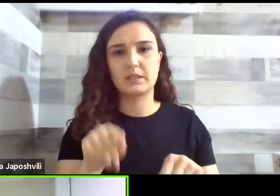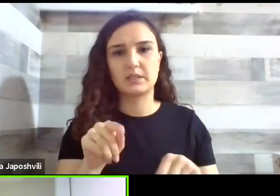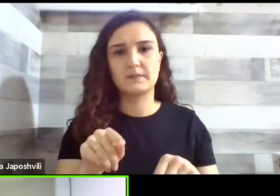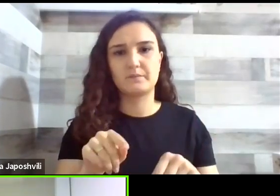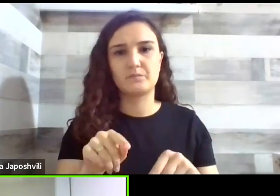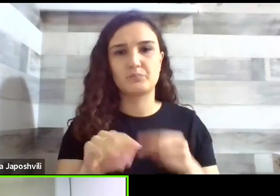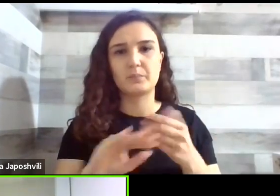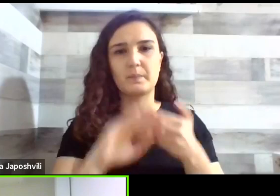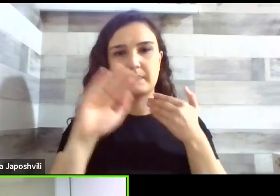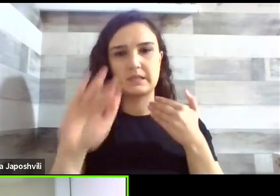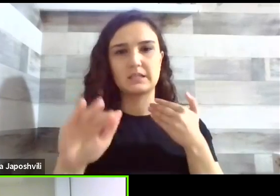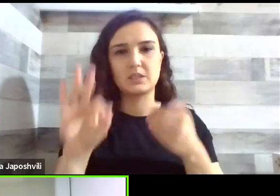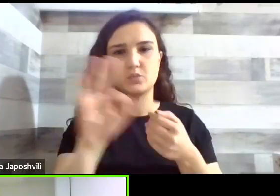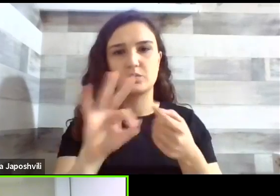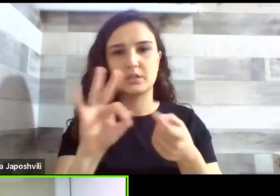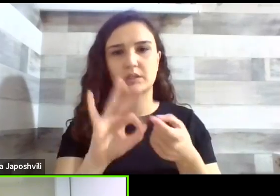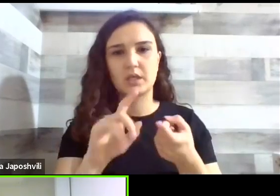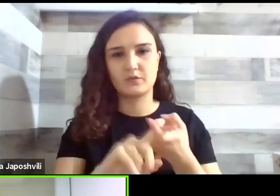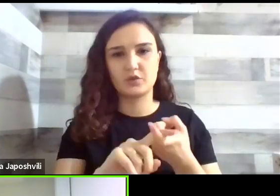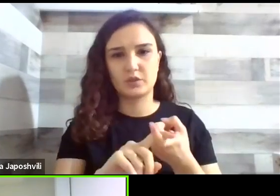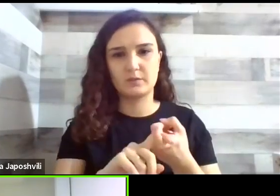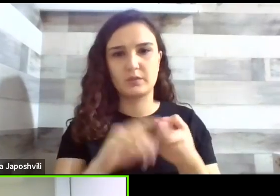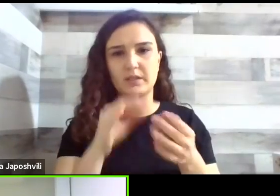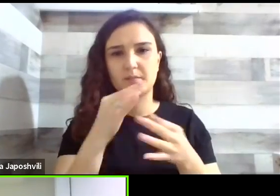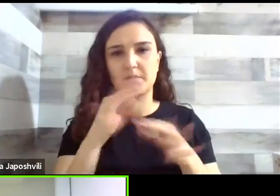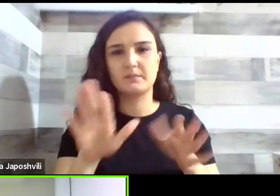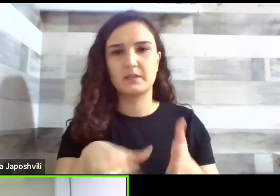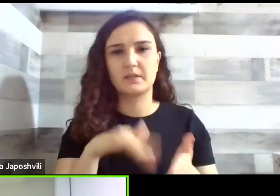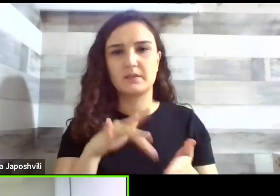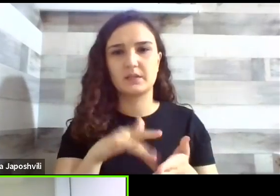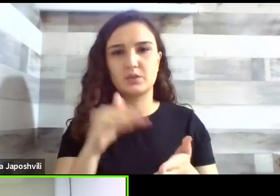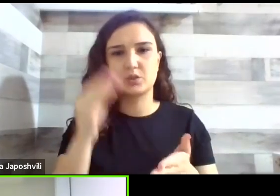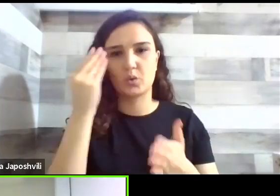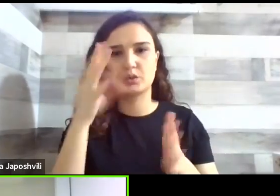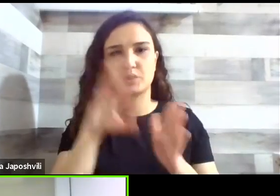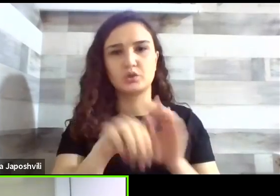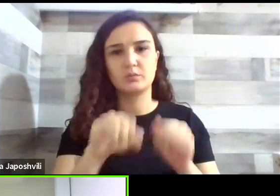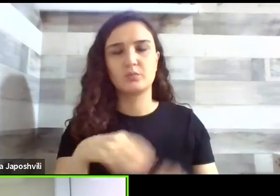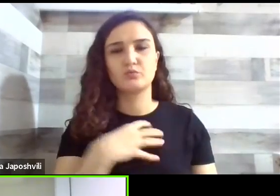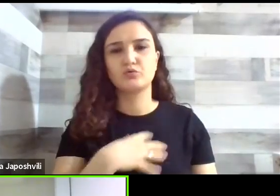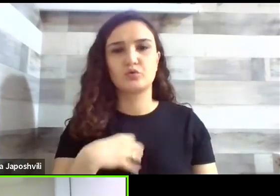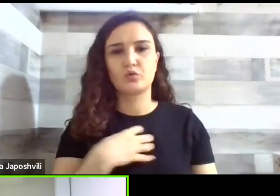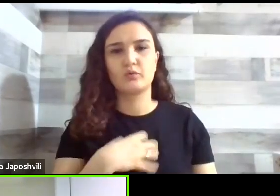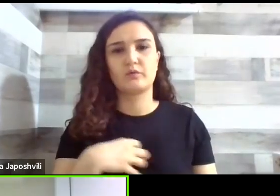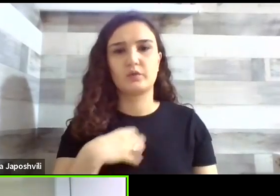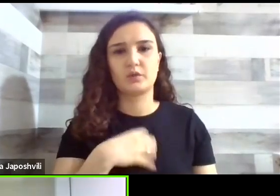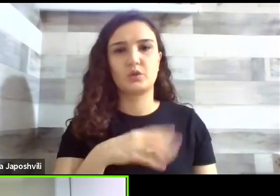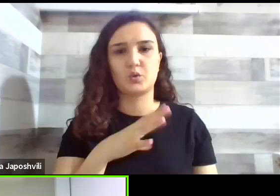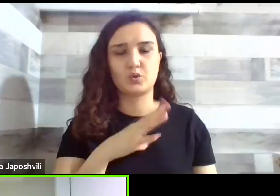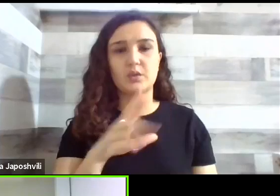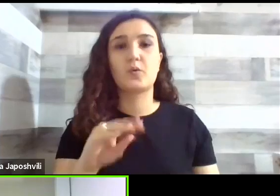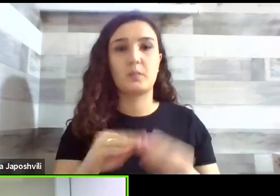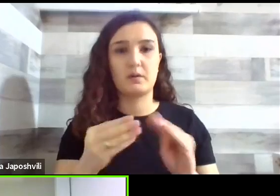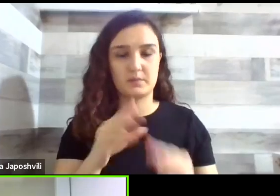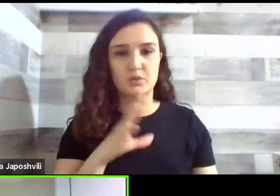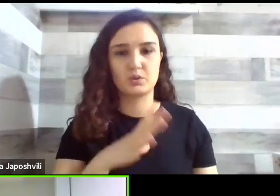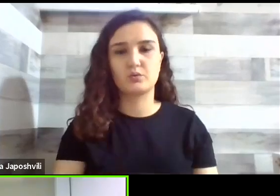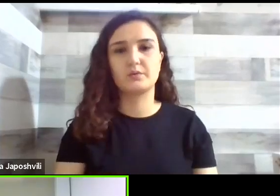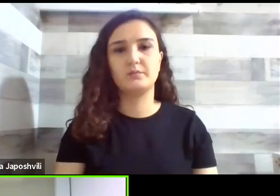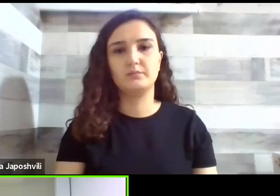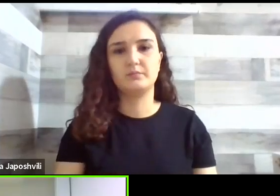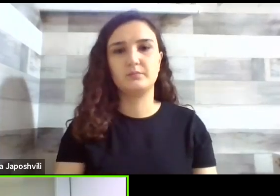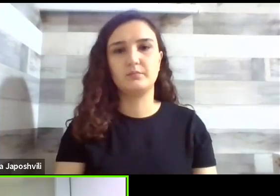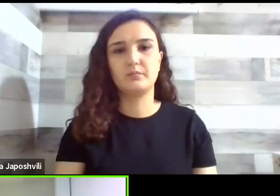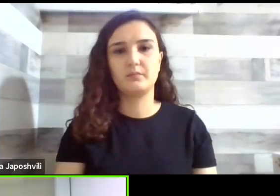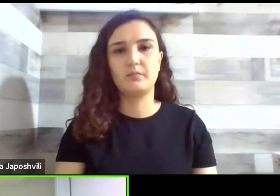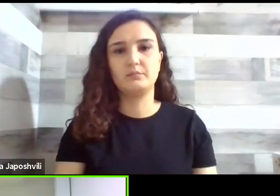დისტანციურთან დაკავშირებული ასპექტები, რაც ნებისმიერი ქვეყნის კონტექსტში შეიძლება აქტუალური იყოს და გამოწვევას წარმოადგენდეს. სარგებელი რა